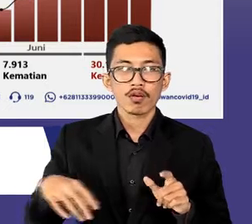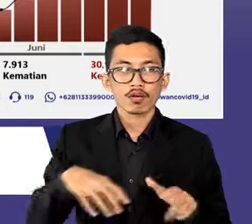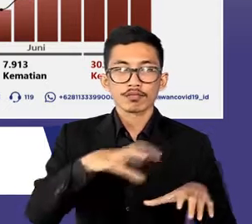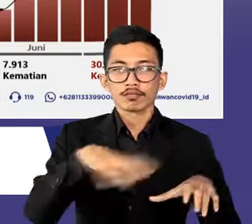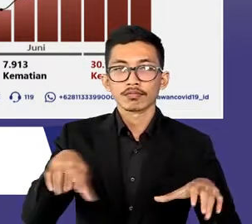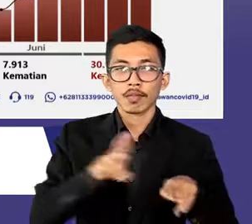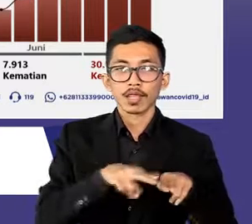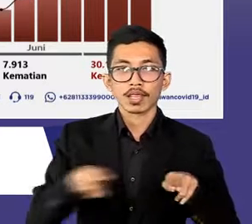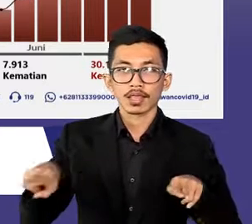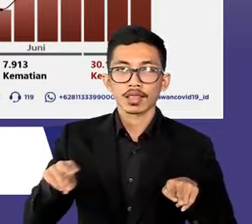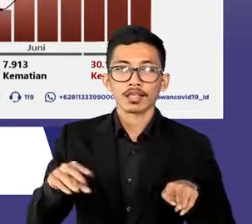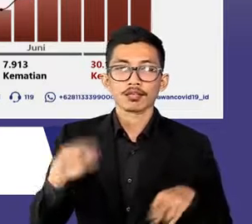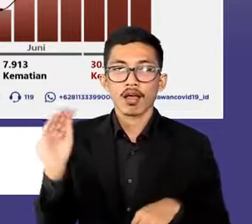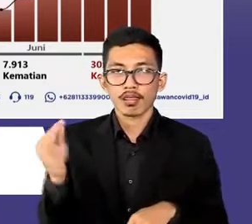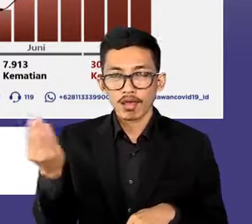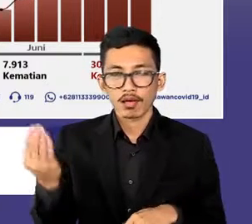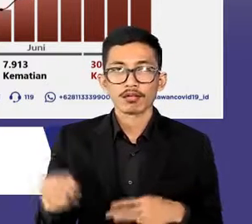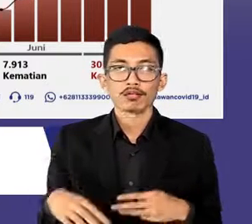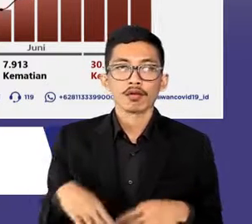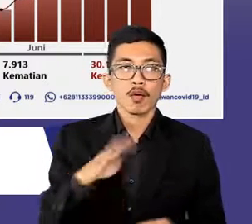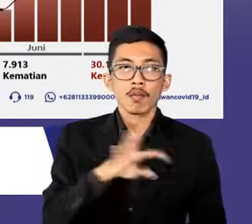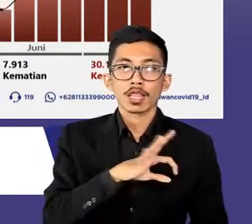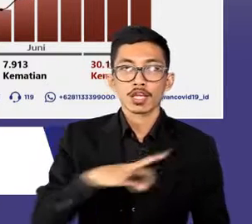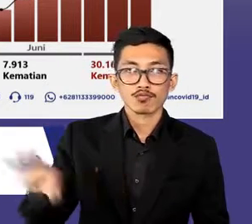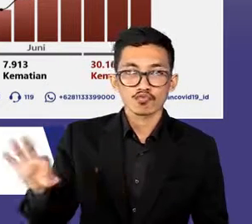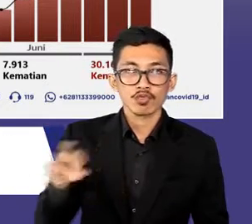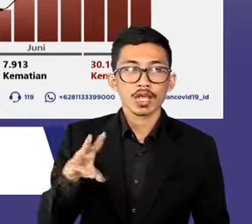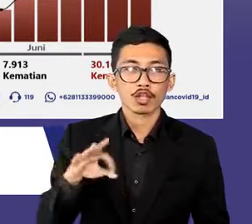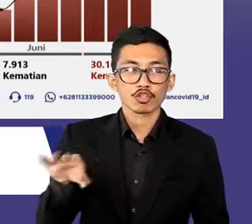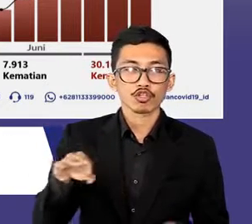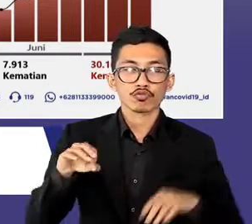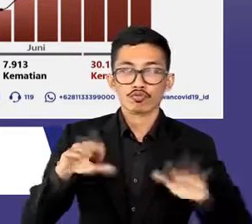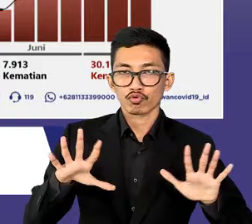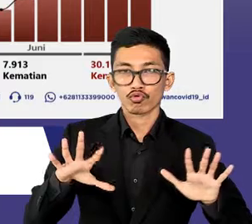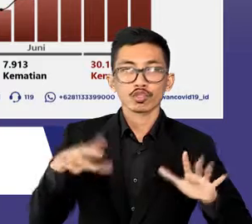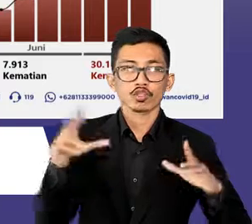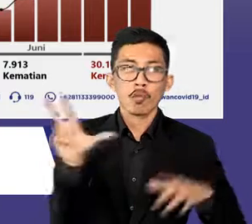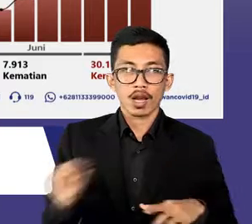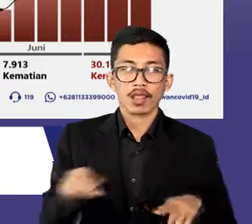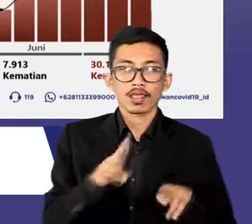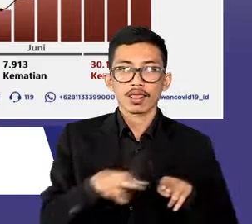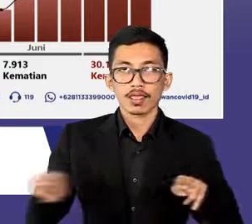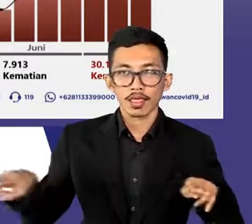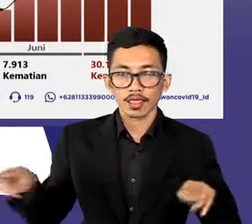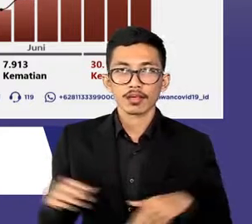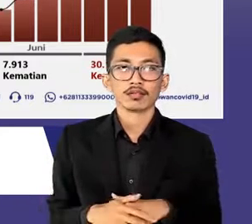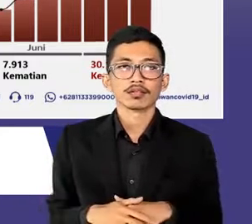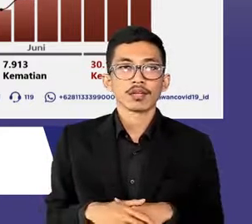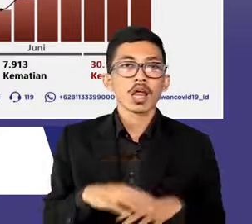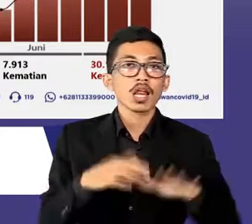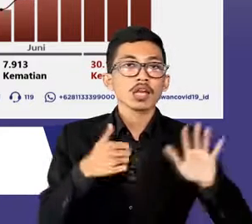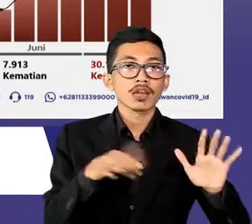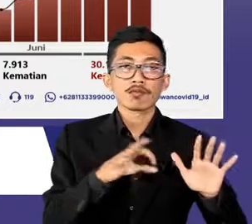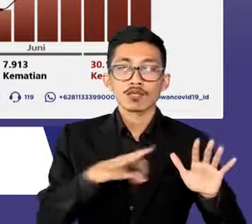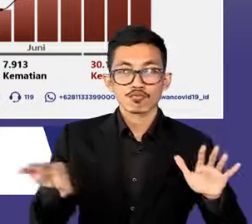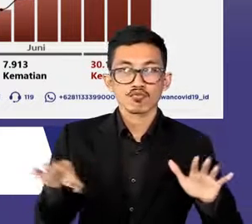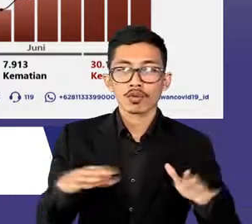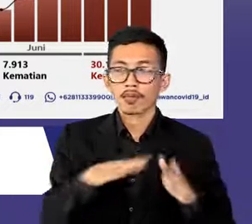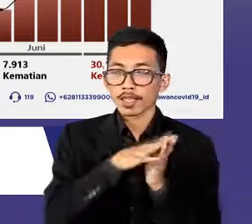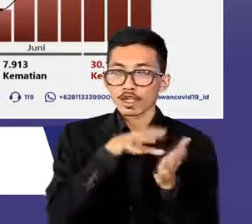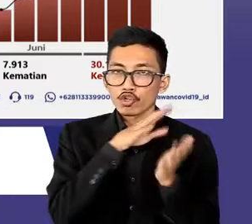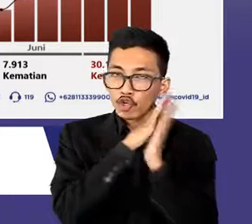tidur di DKI 4310 tempat tidur di Jawa Barat 6089 tempat